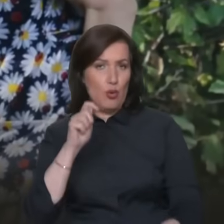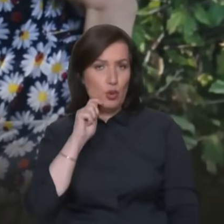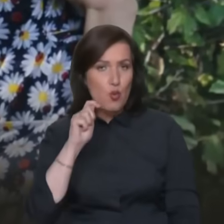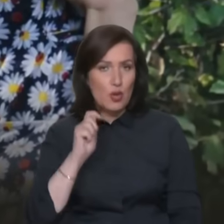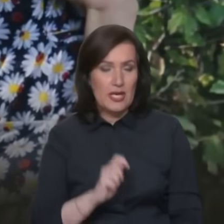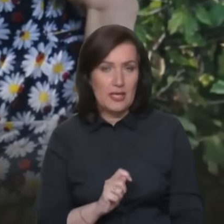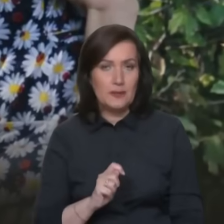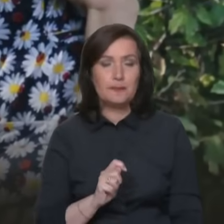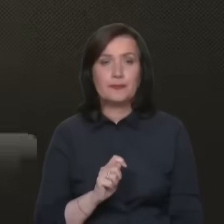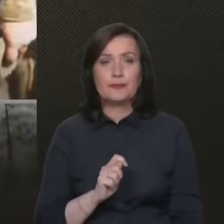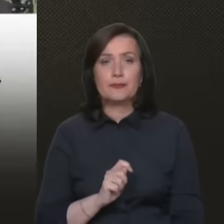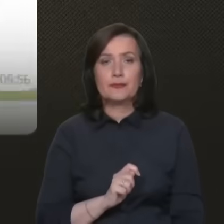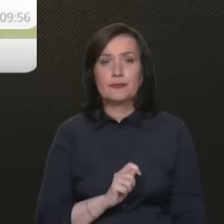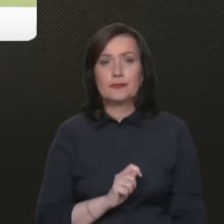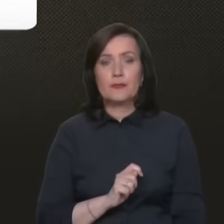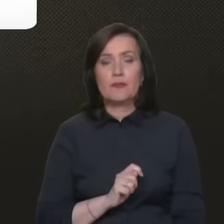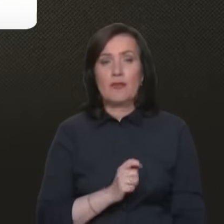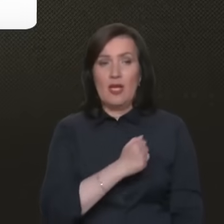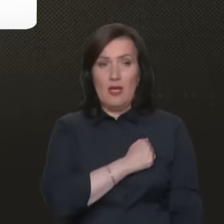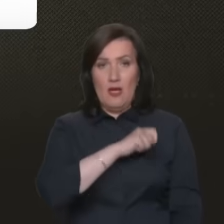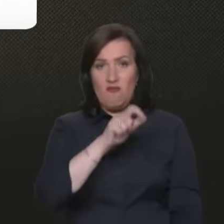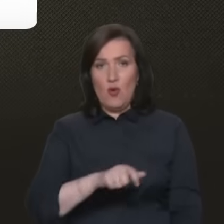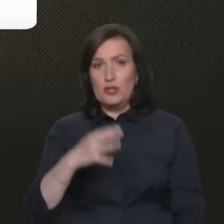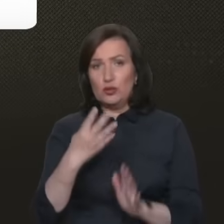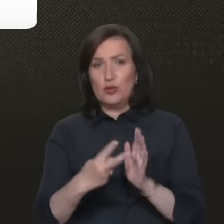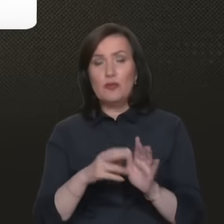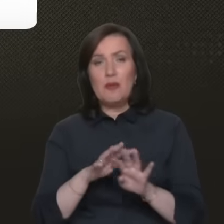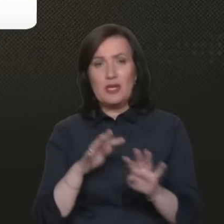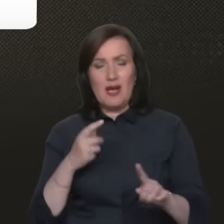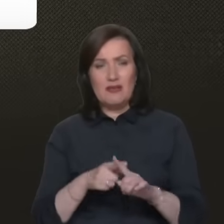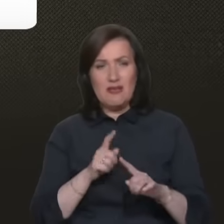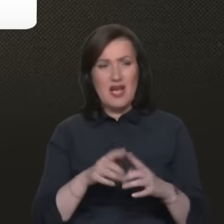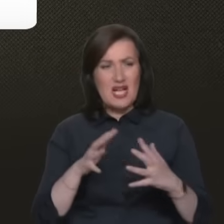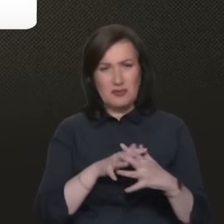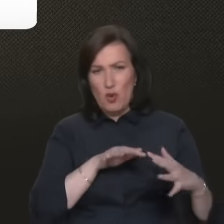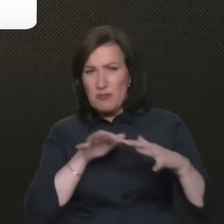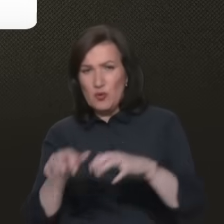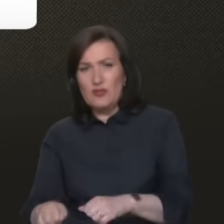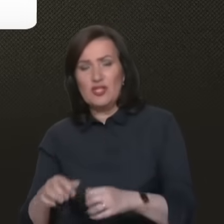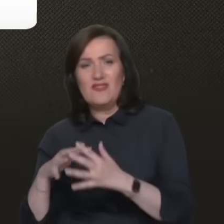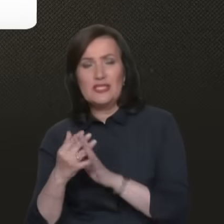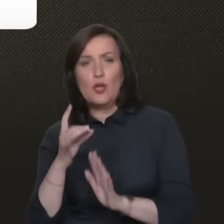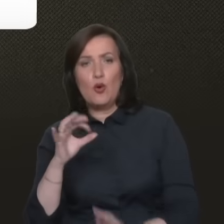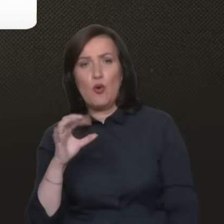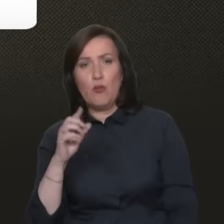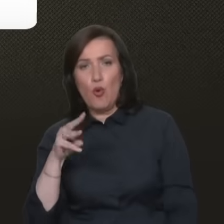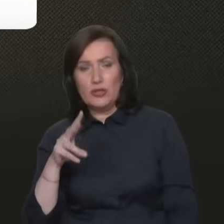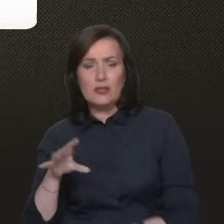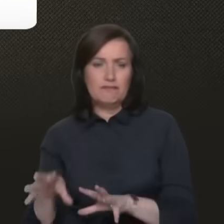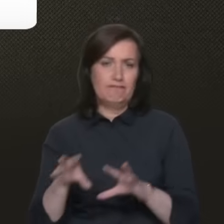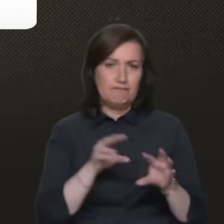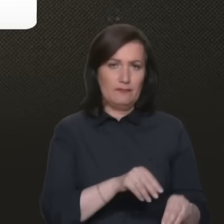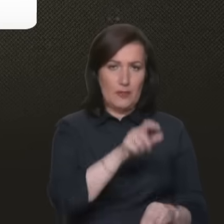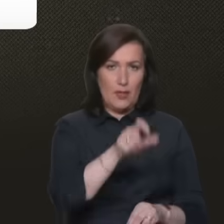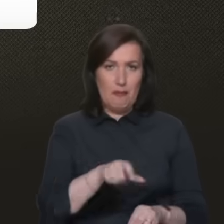Ганна маляр ми бригади яка збоєм увійшла у село роботане організували евакуацію